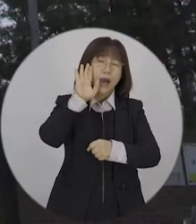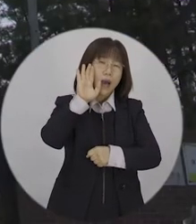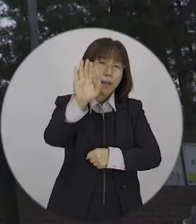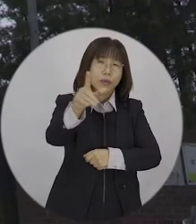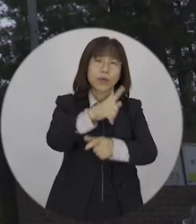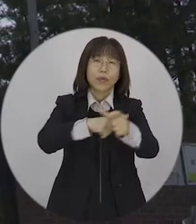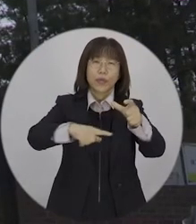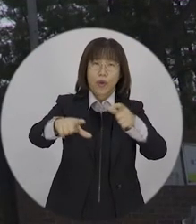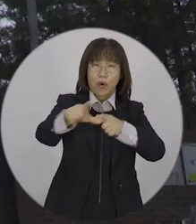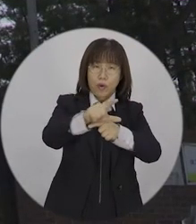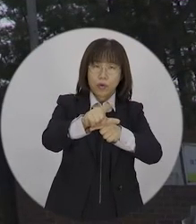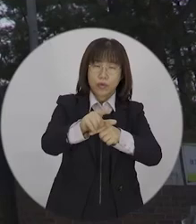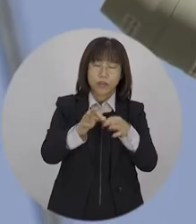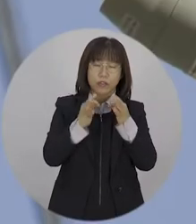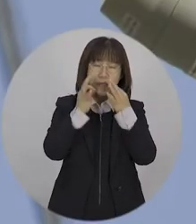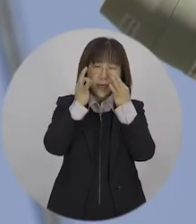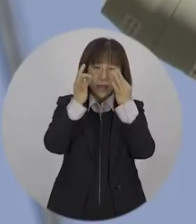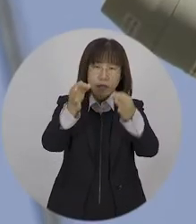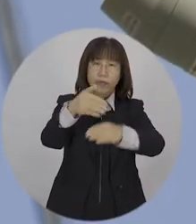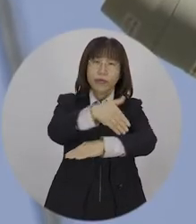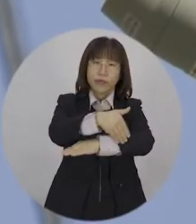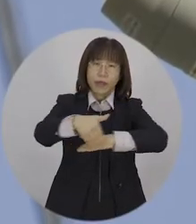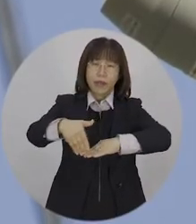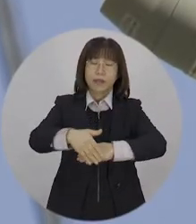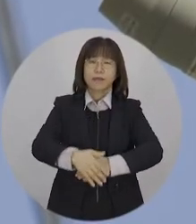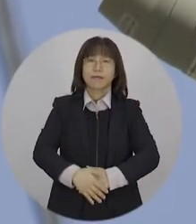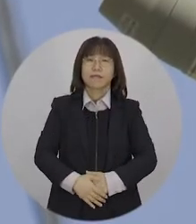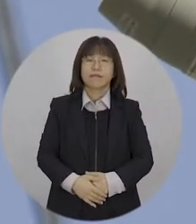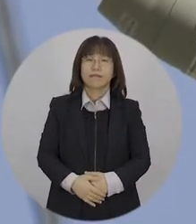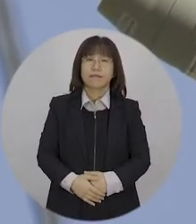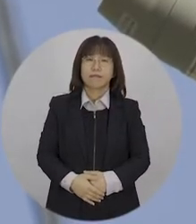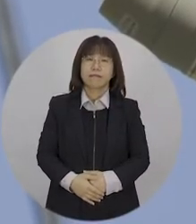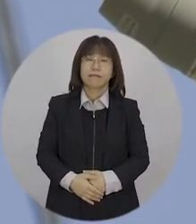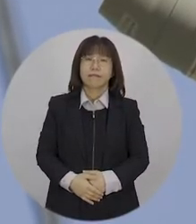스마트 안전도시 구현에 최선을 다 할 방침입니다